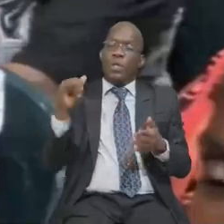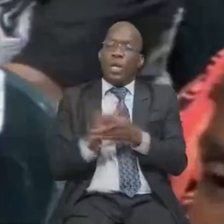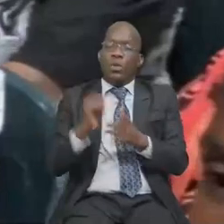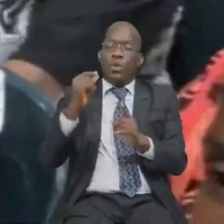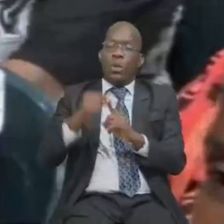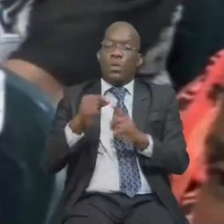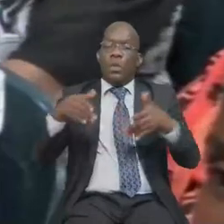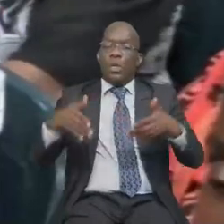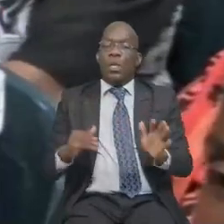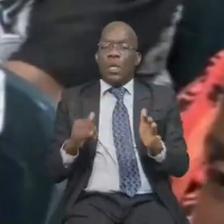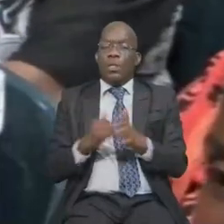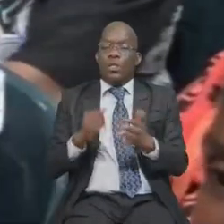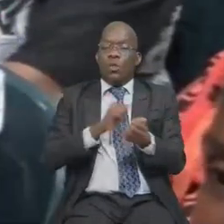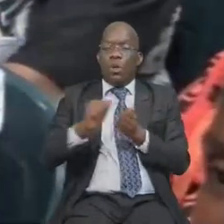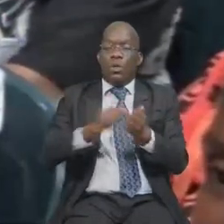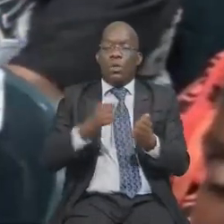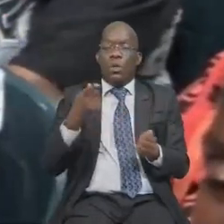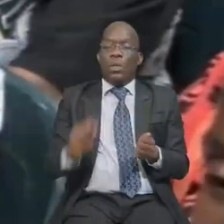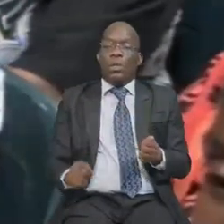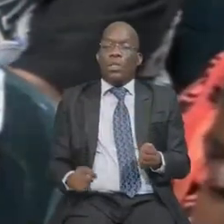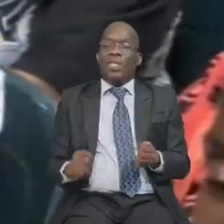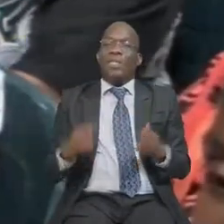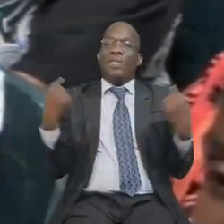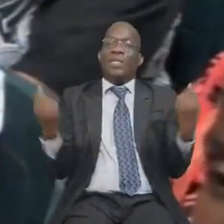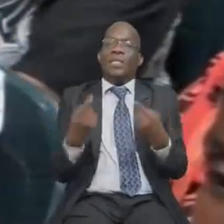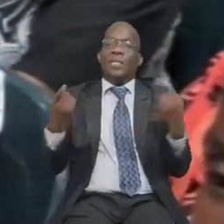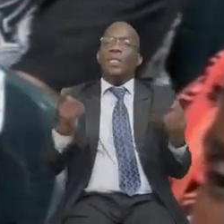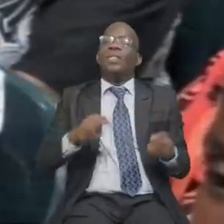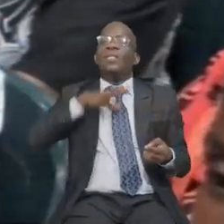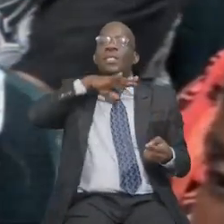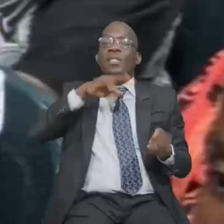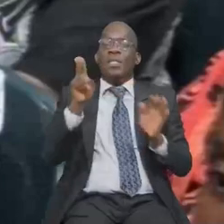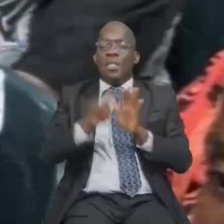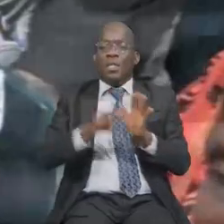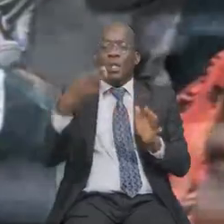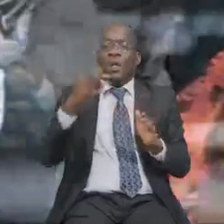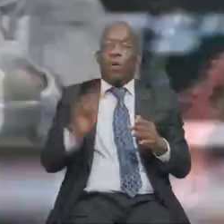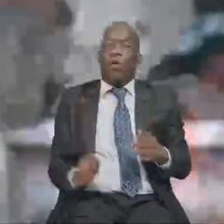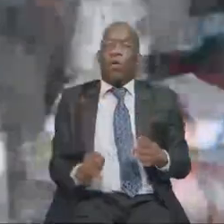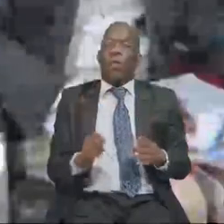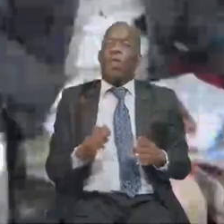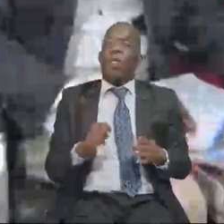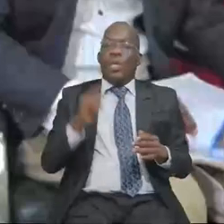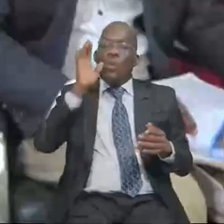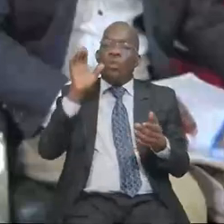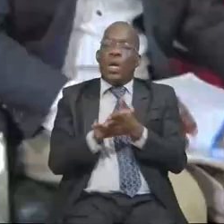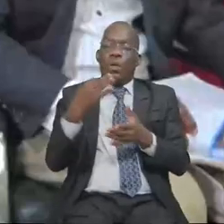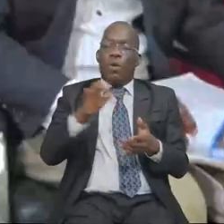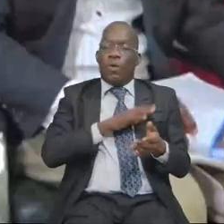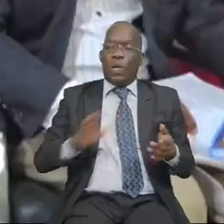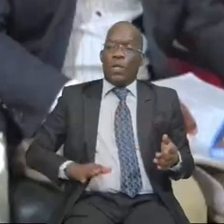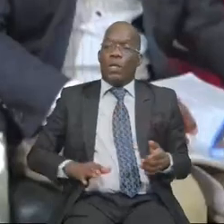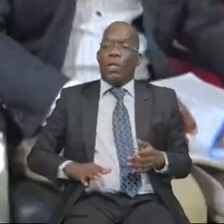qu'elle lave les infirmités et l'impureté de l'épouse de Christ. Chante cette